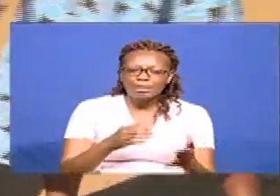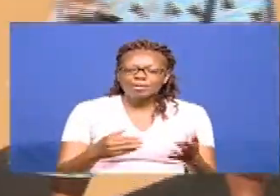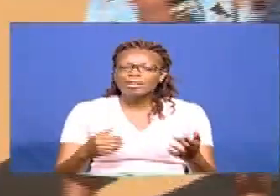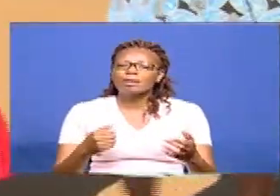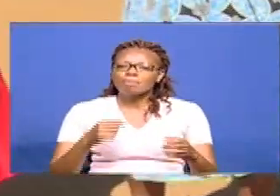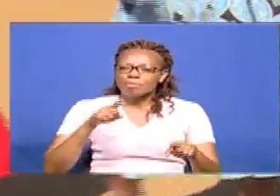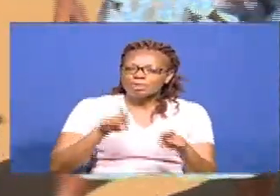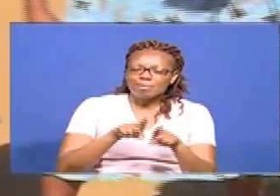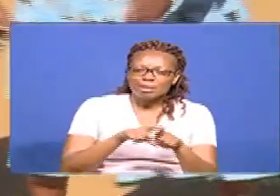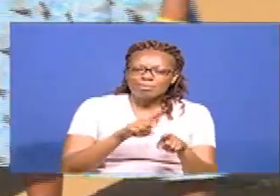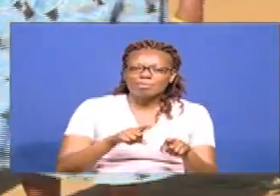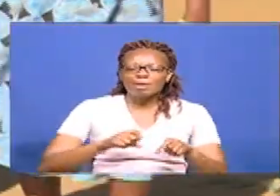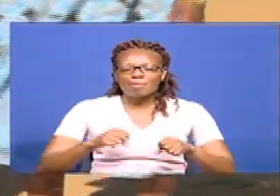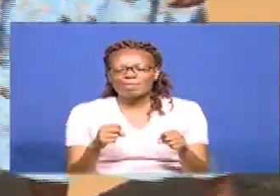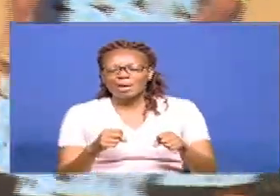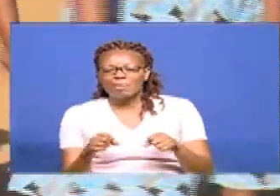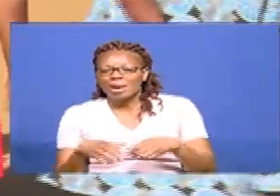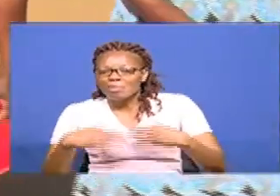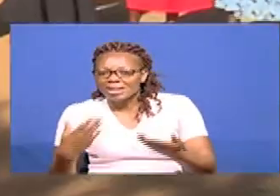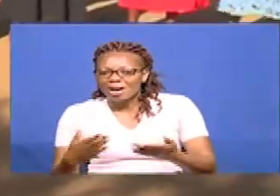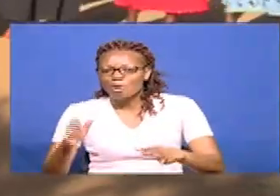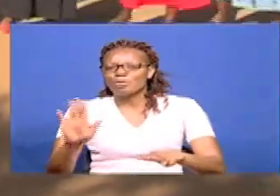yao kwa njia ya nyimbo.